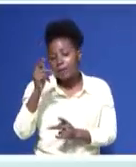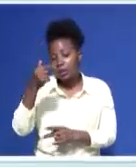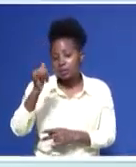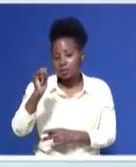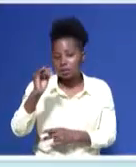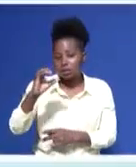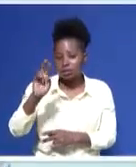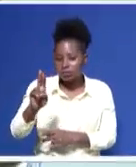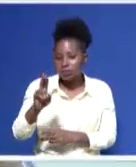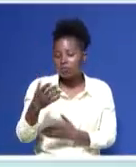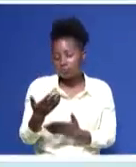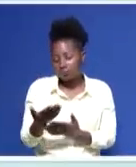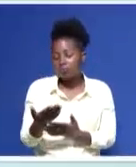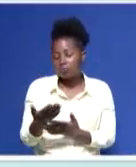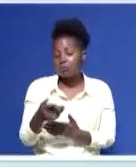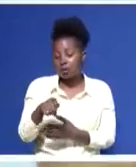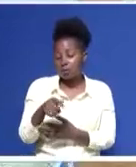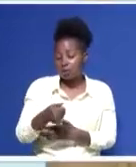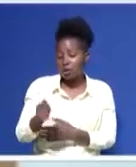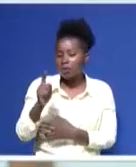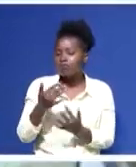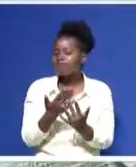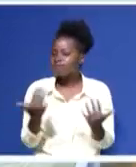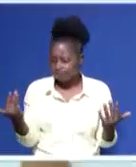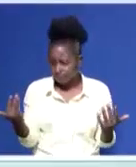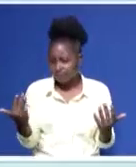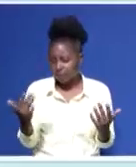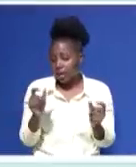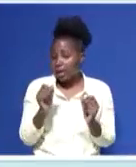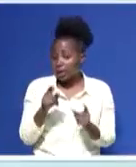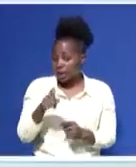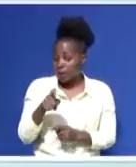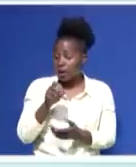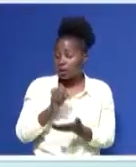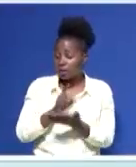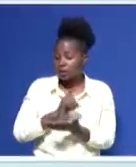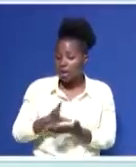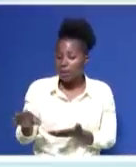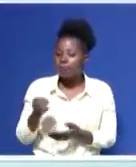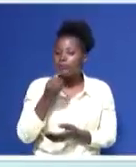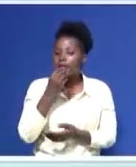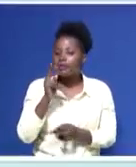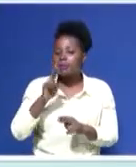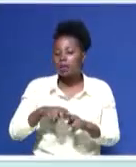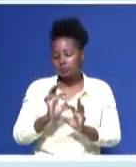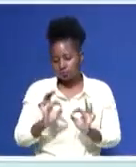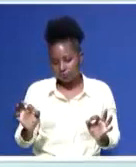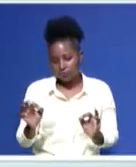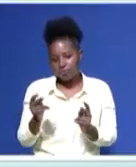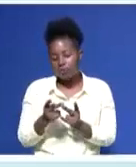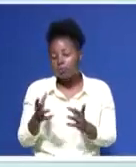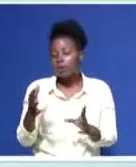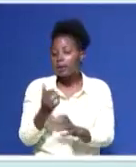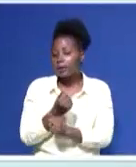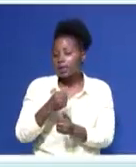kwetu, wanalipwa. Hawa nao wako wengi sana, lakini hawa Dar es Salaam taarifa zao zimekaa sawa sawa na watapata malipo